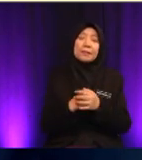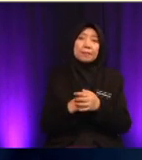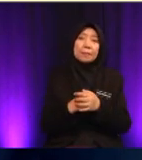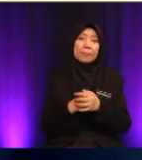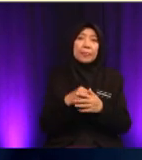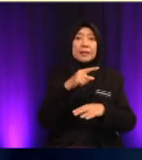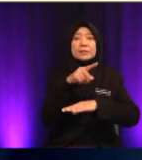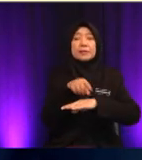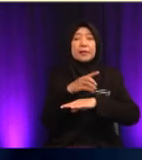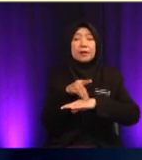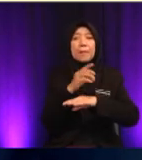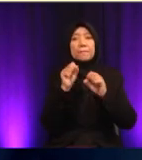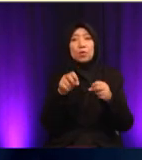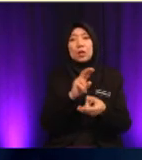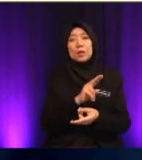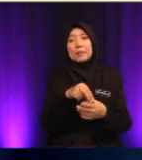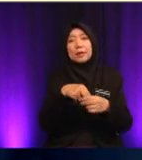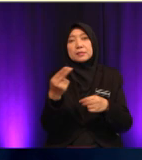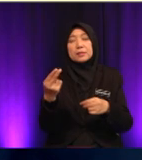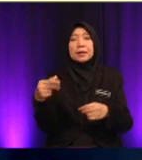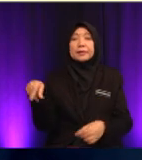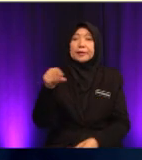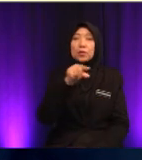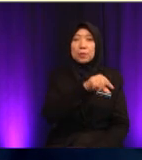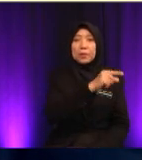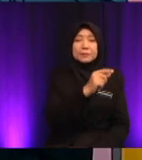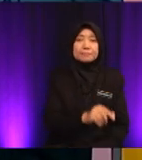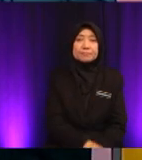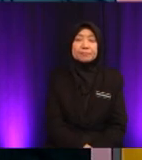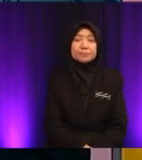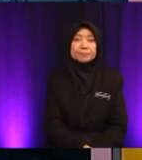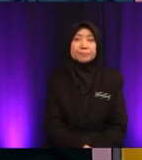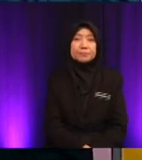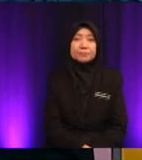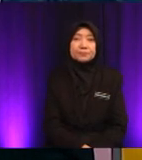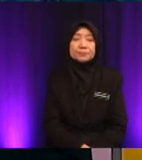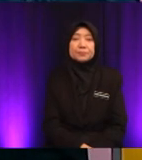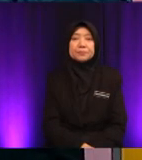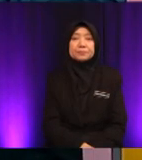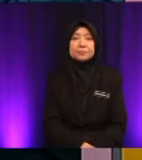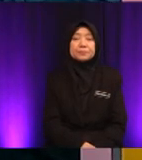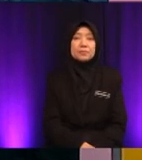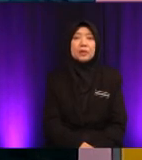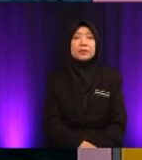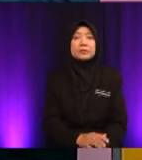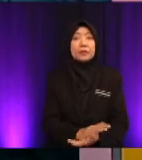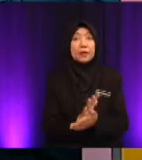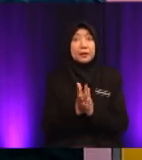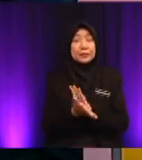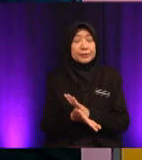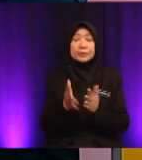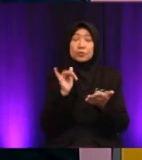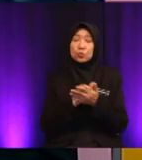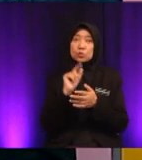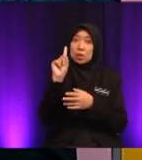mana elektron tadi boleh menghasilkan gelombang Oke jadi saya rasa itu saja